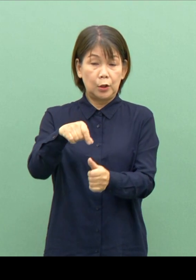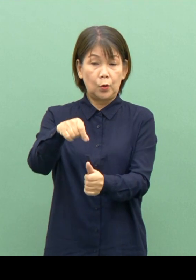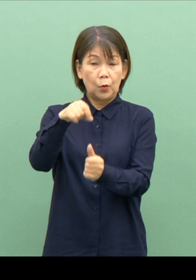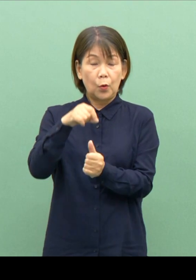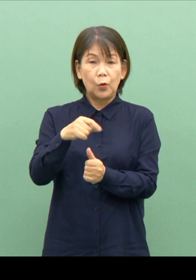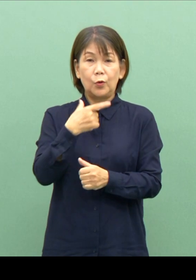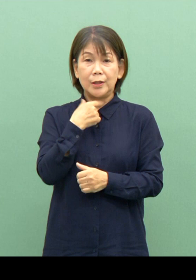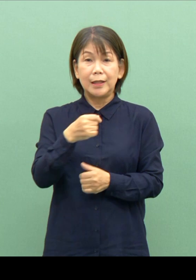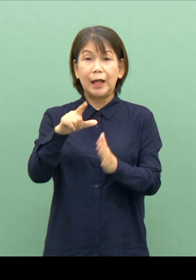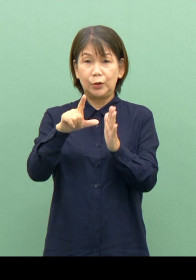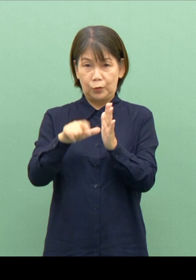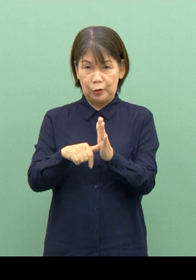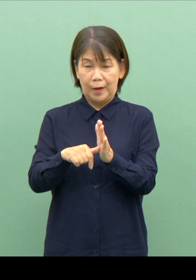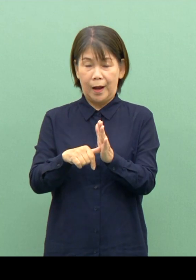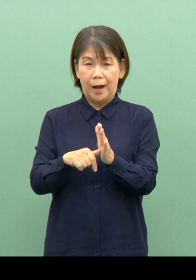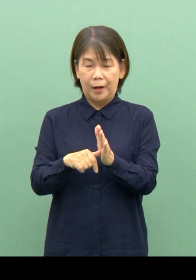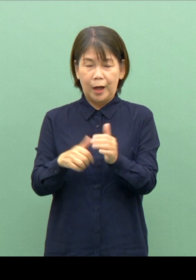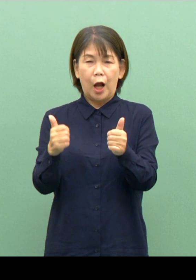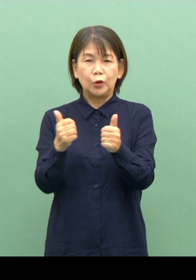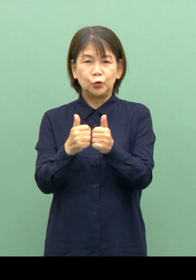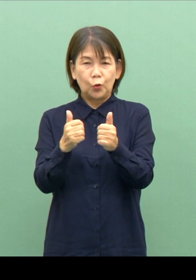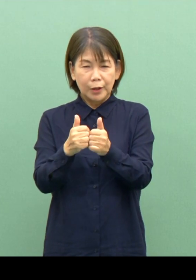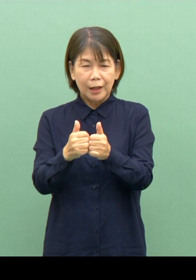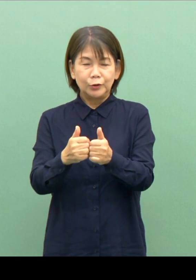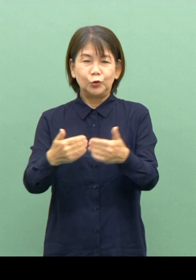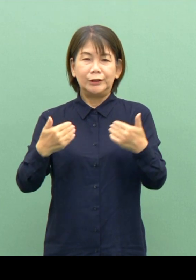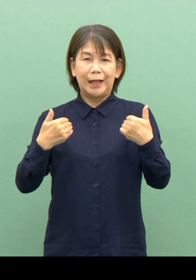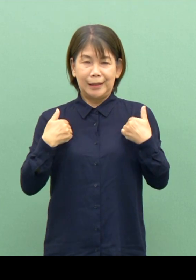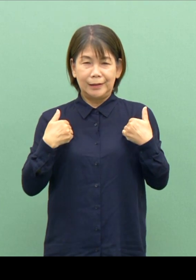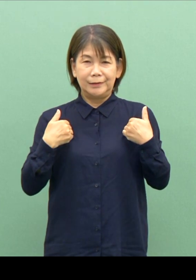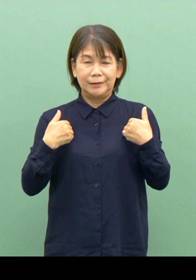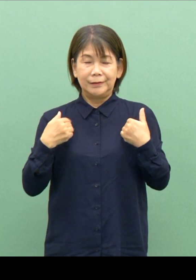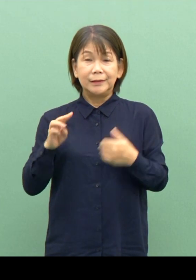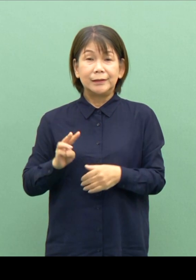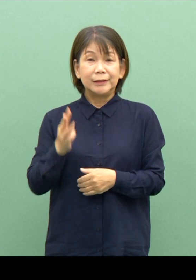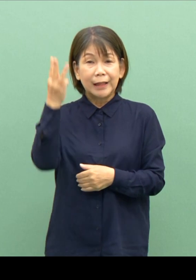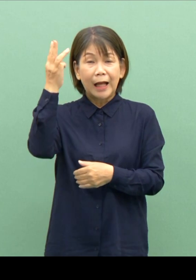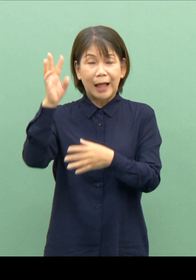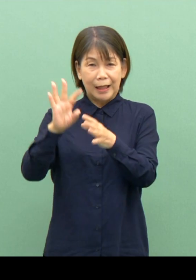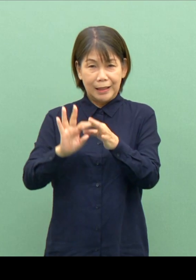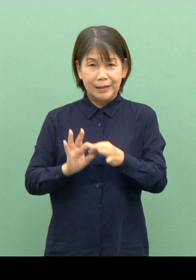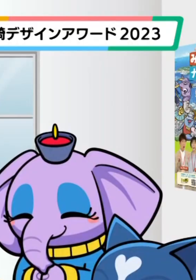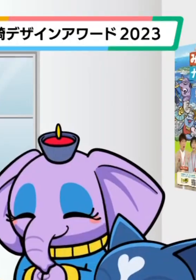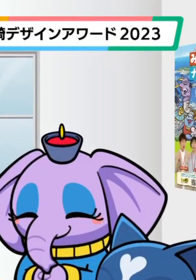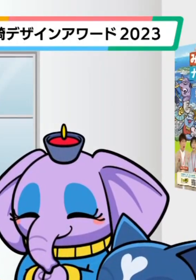プロフェッショナル人材戦略拠点を活用するしかない。 しかだけに。